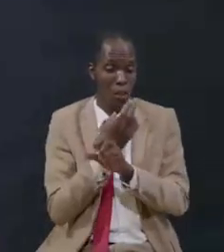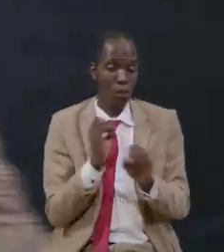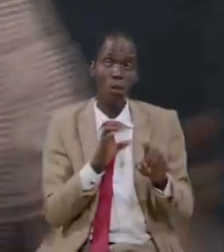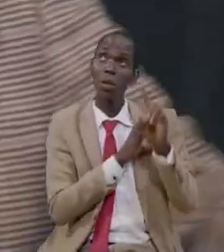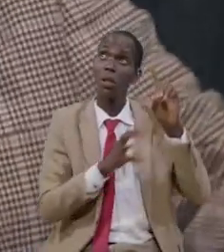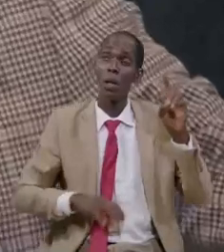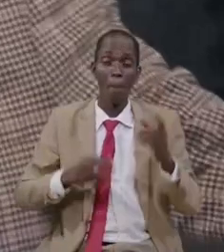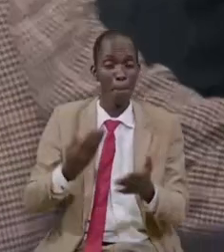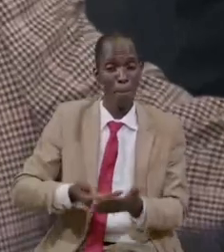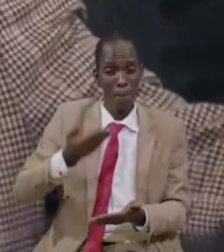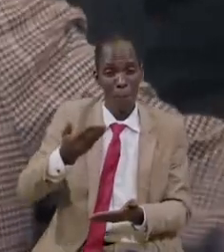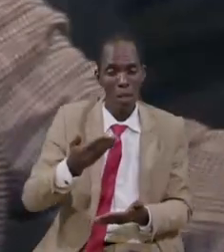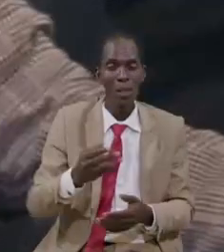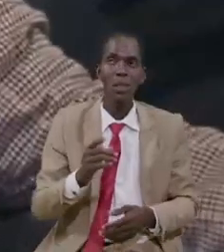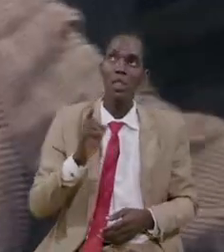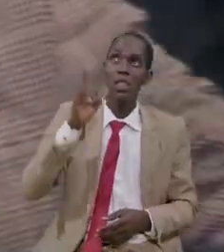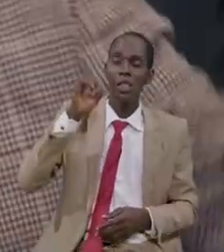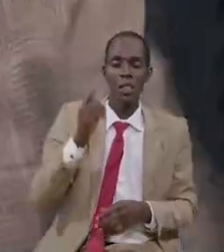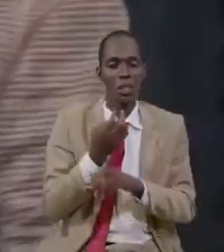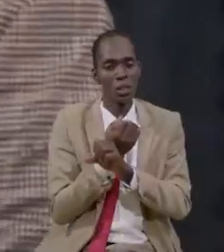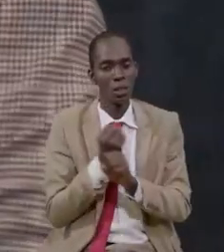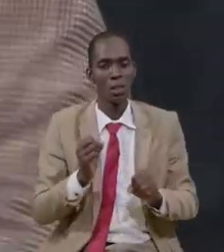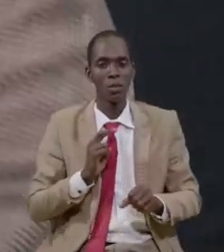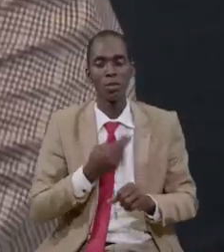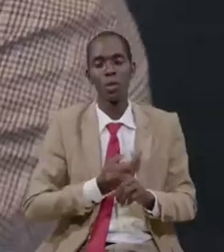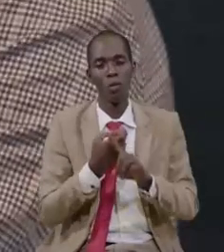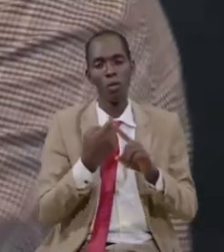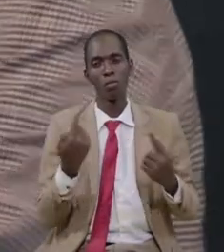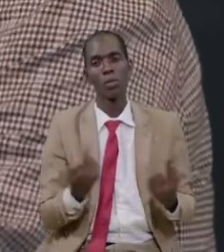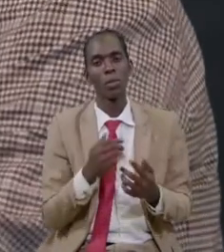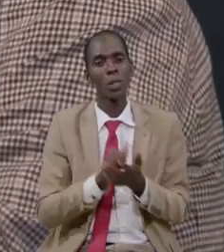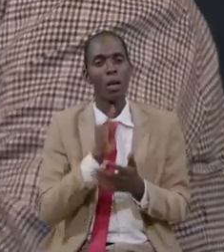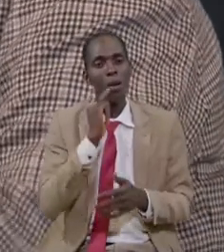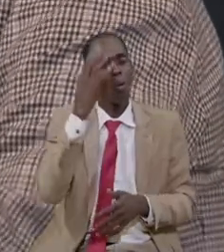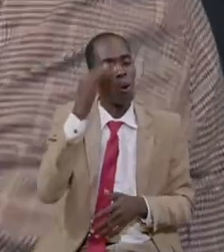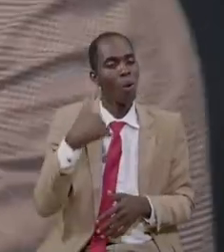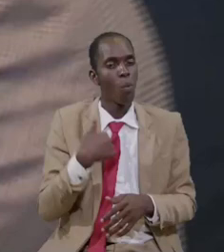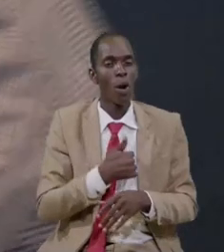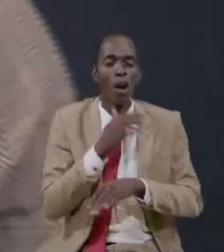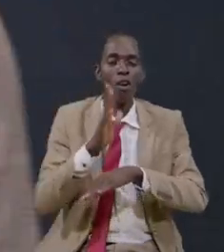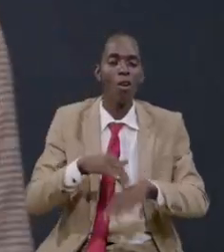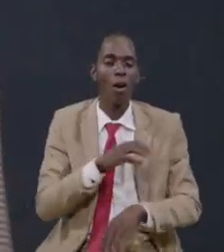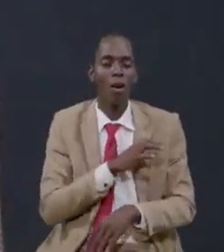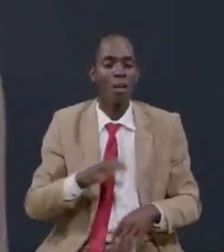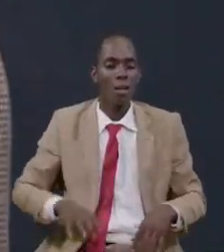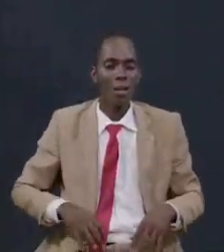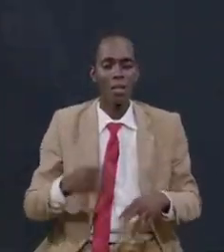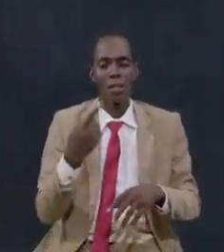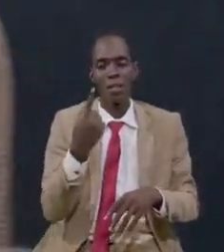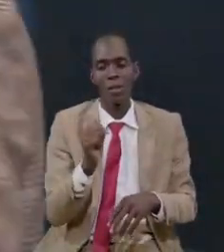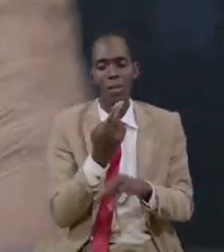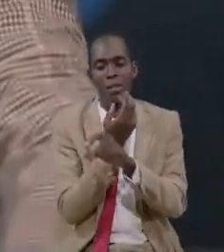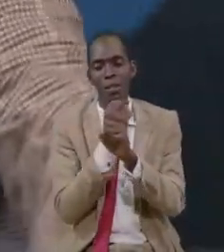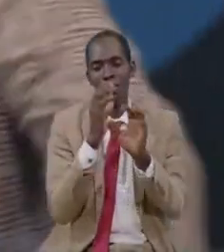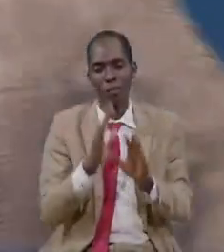a racheté du péché. C'est pourquoi nous l'appelons rédempteur. Tu viens à lui et il te